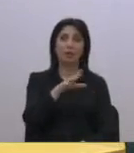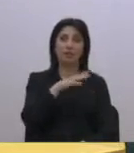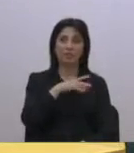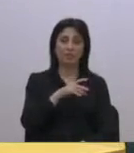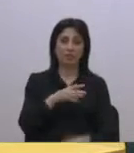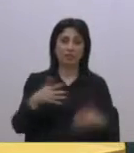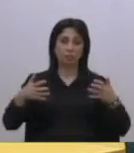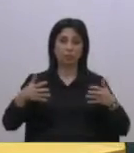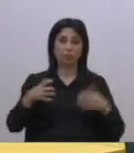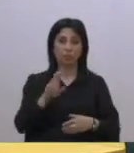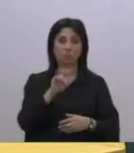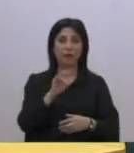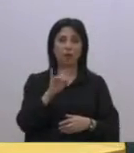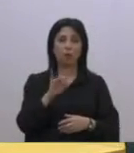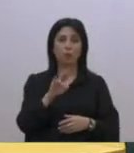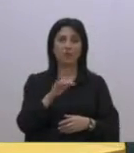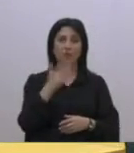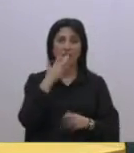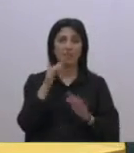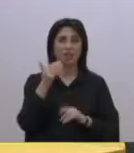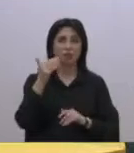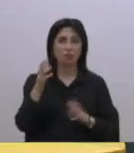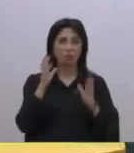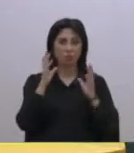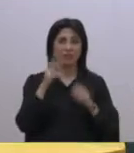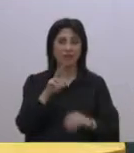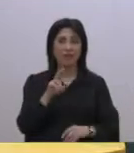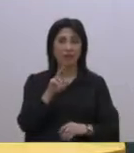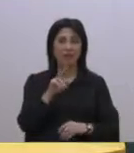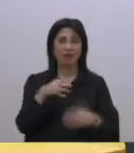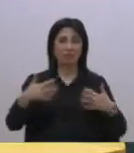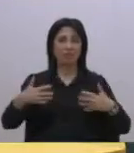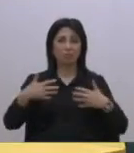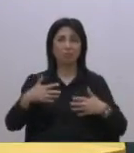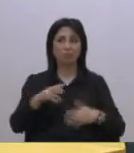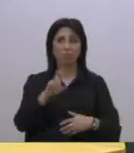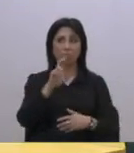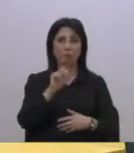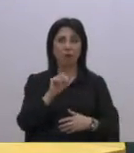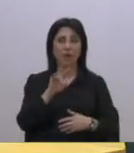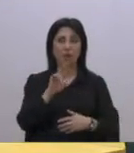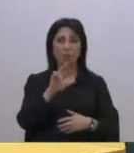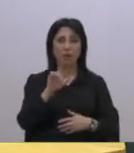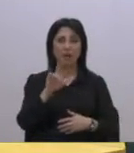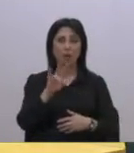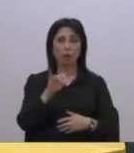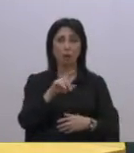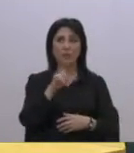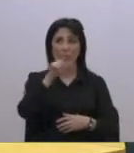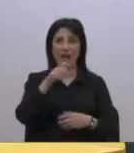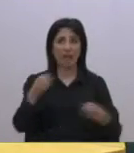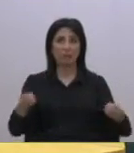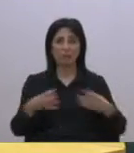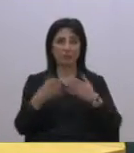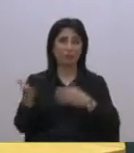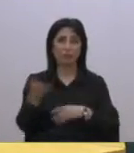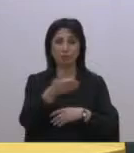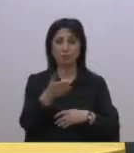კახაბენ დუქიძე, ნაციონალური მოძრაობის, აი თქვენ რომ აი სასტიკად დაპირისპირებული ხართ იმ ხალხის, აი